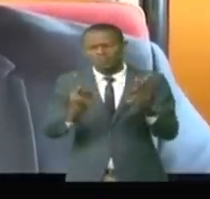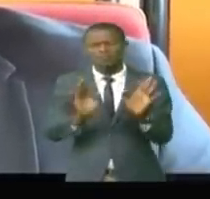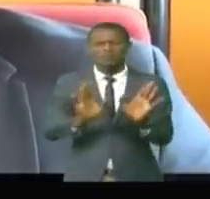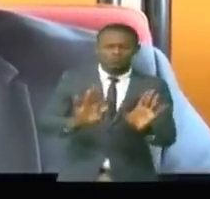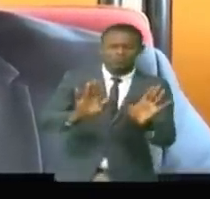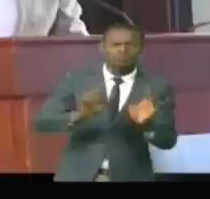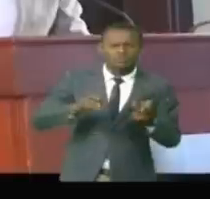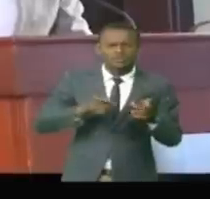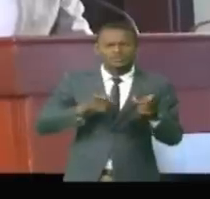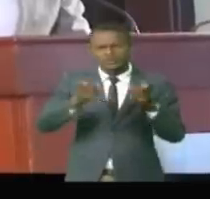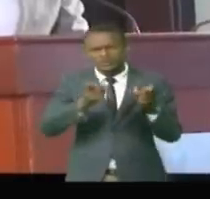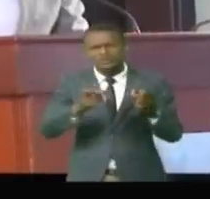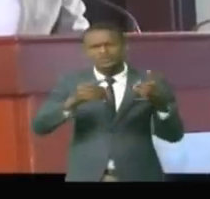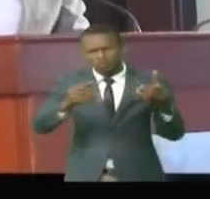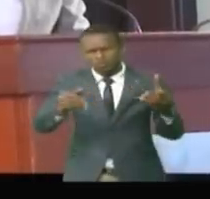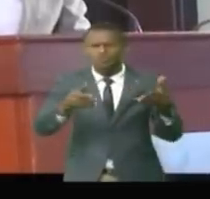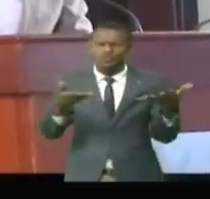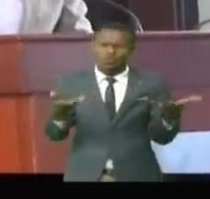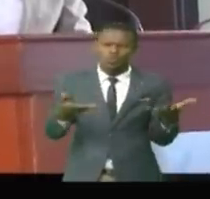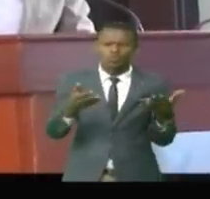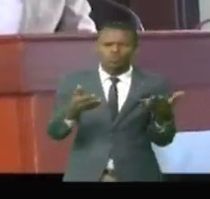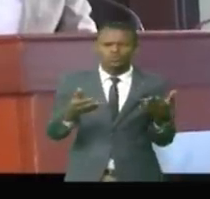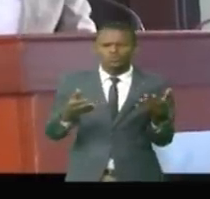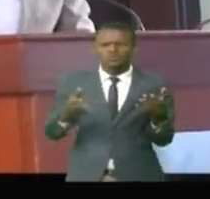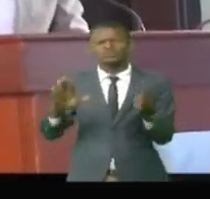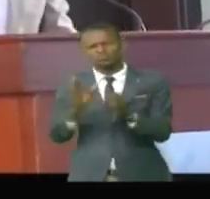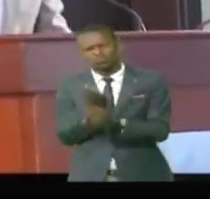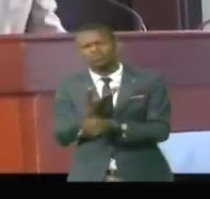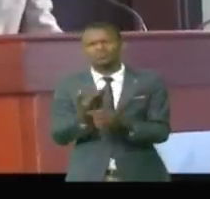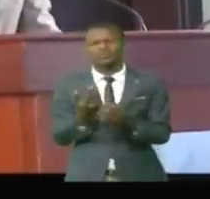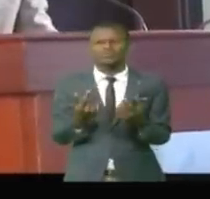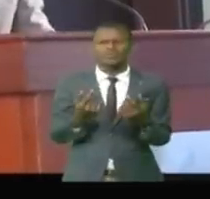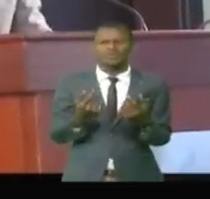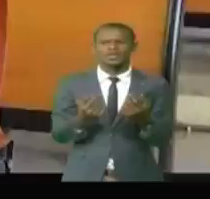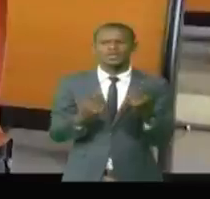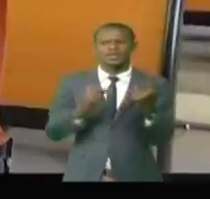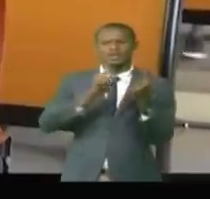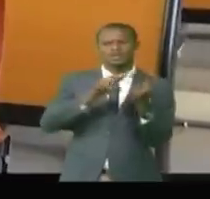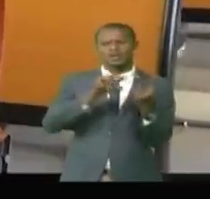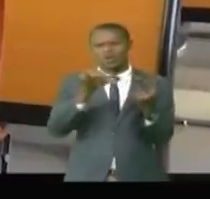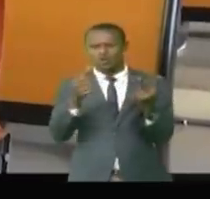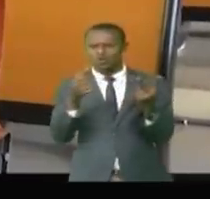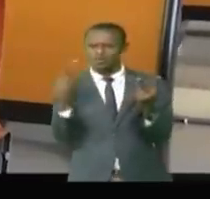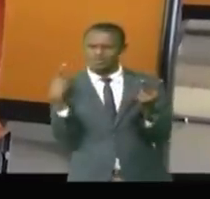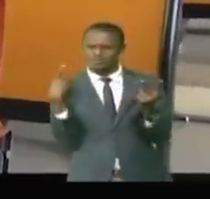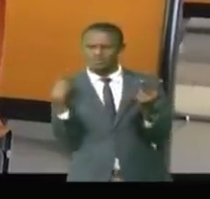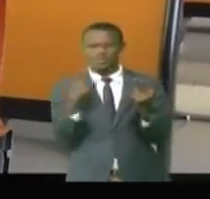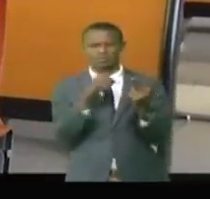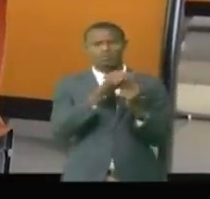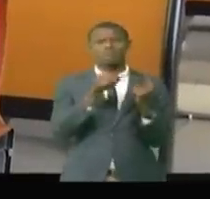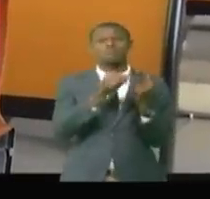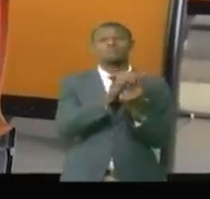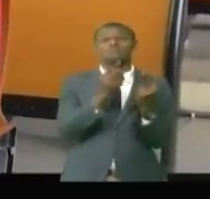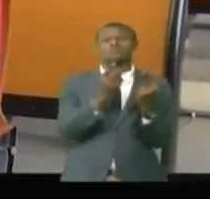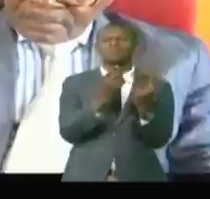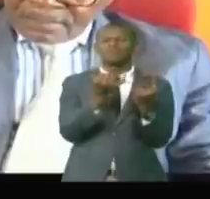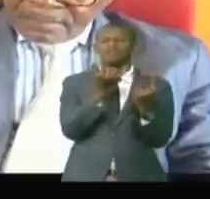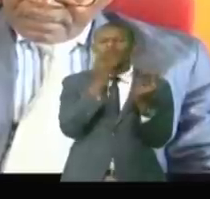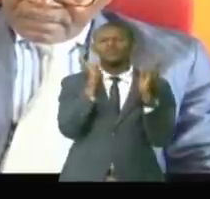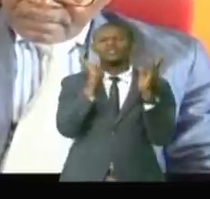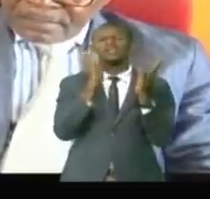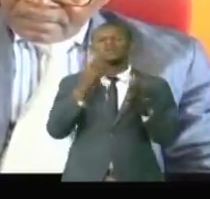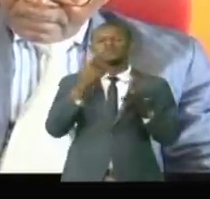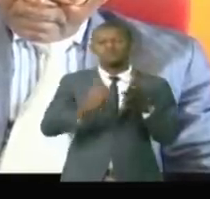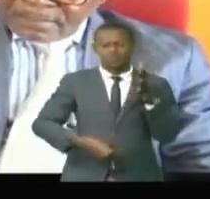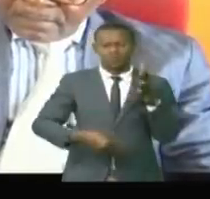l'adoption de la proposition de résolution de mise en accusation de l'honorable Epiana Nza Mupapi pour détournement de deniers publics dans